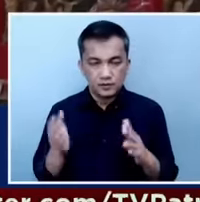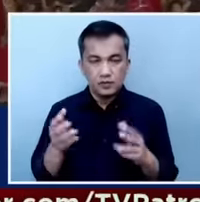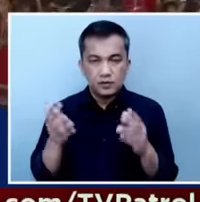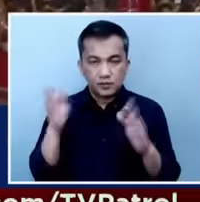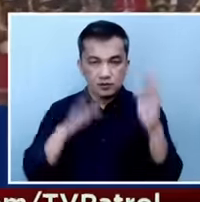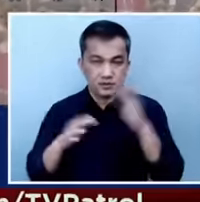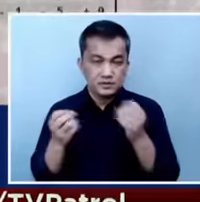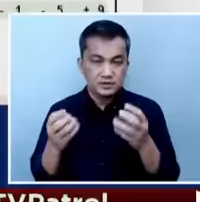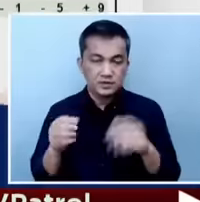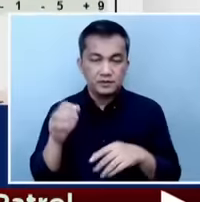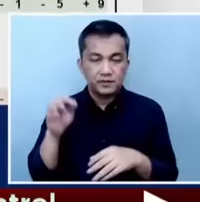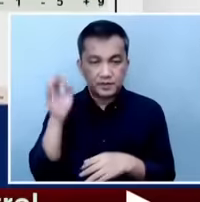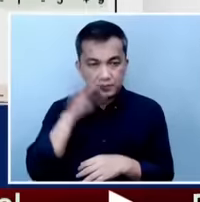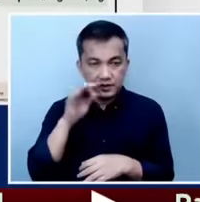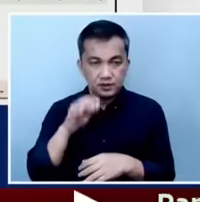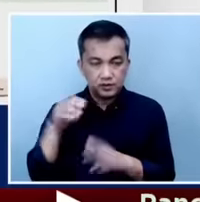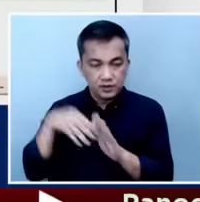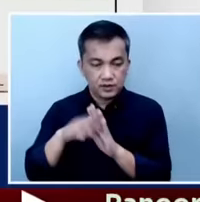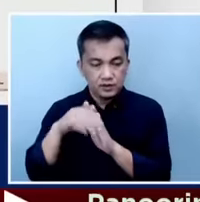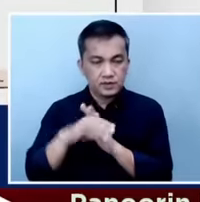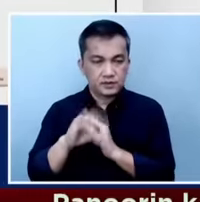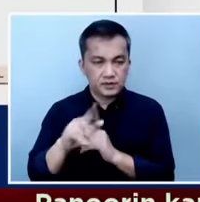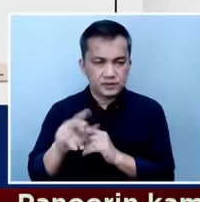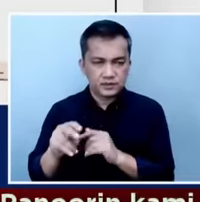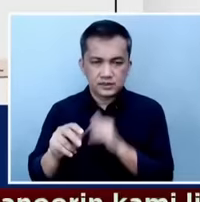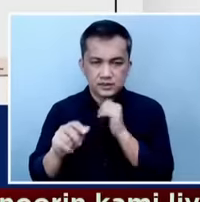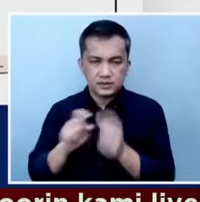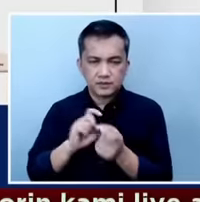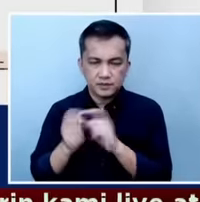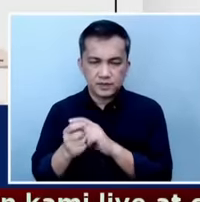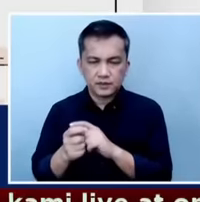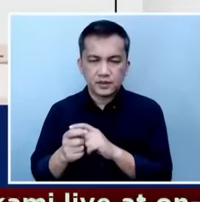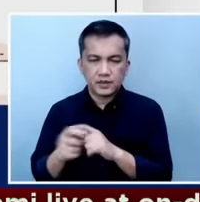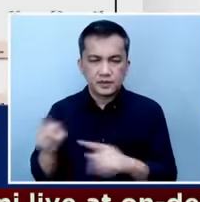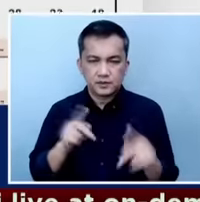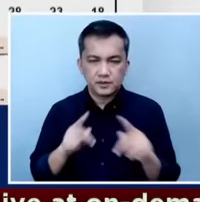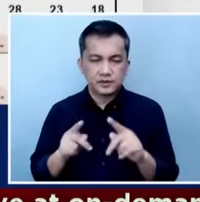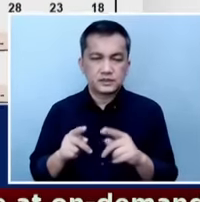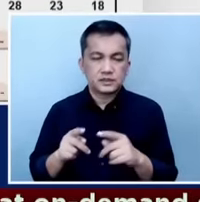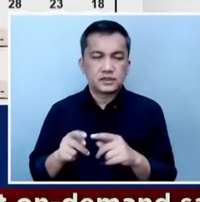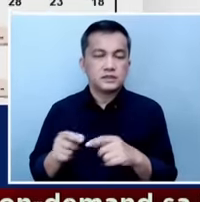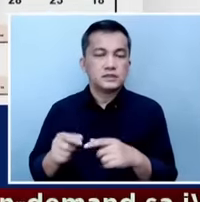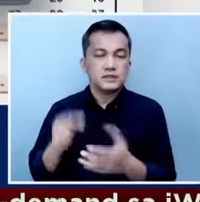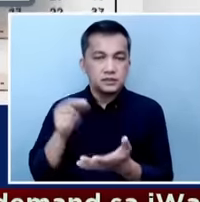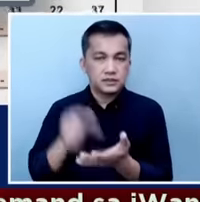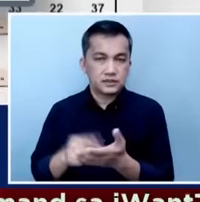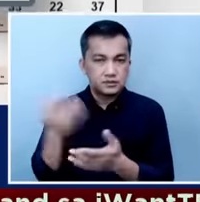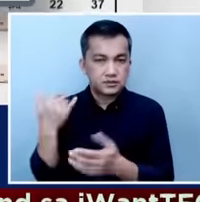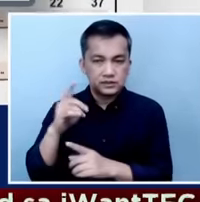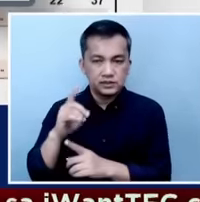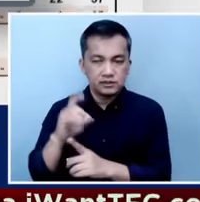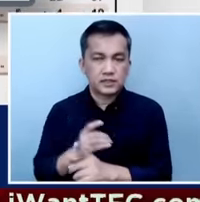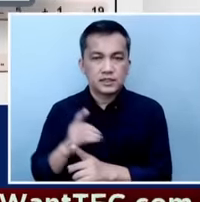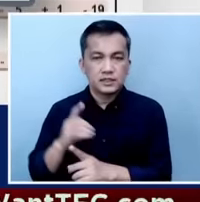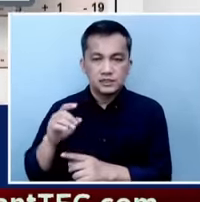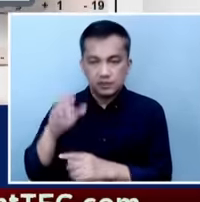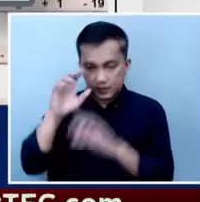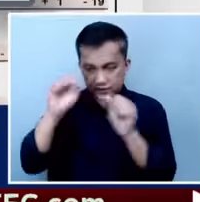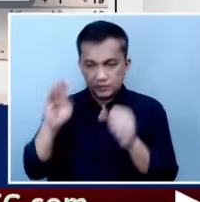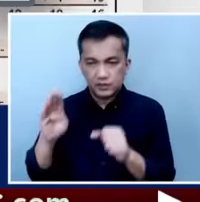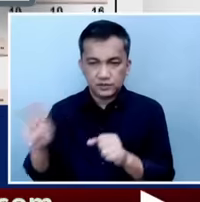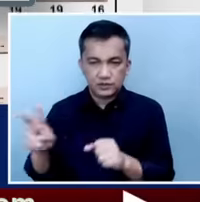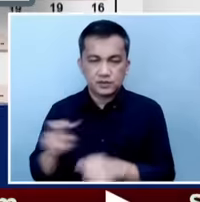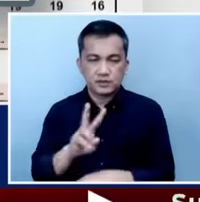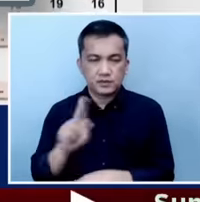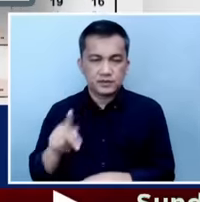Pilipino ang inflation, hindi naman nagbago ang overall performance score nitong Disyembre ni na Pangulong Ferdinand Marcos Jr. at Vice